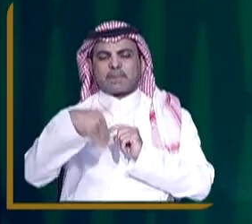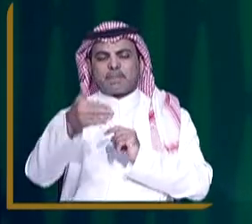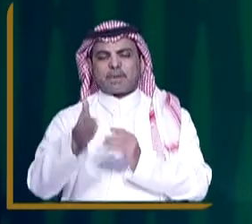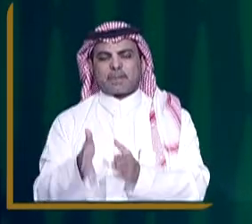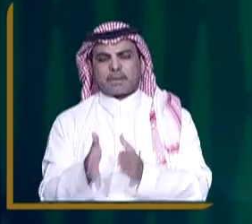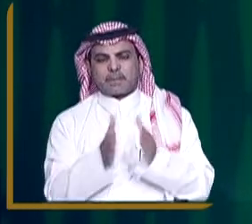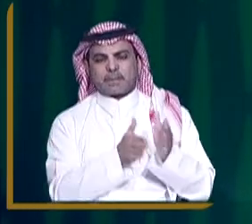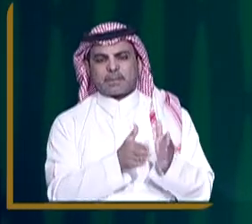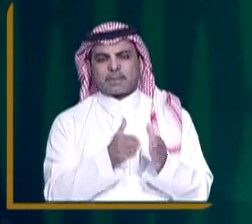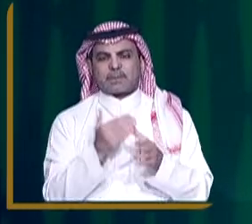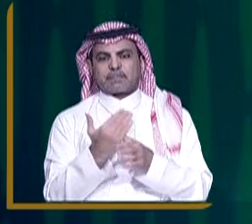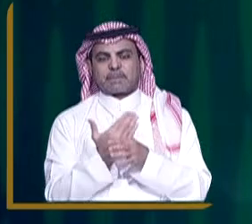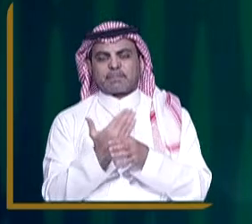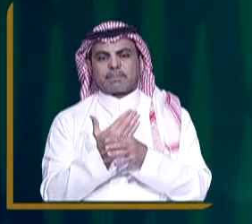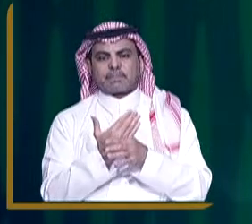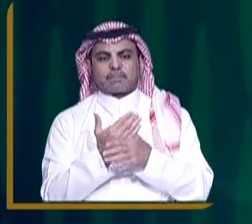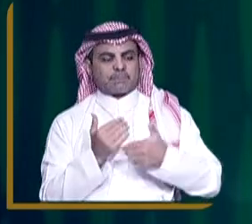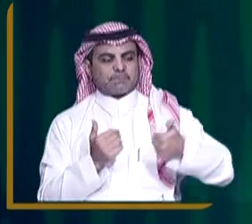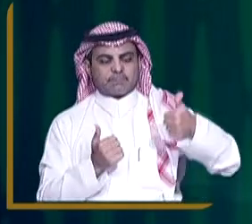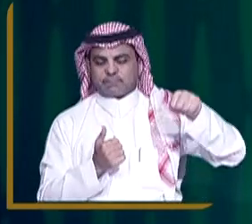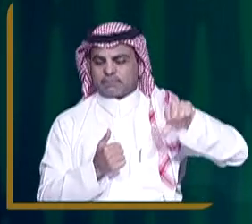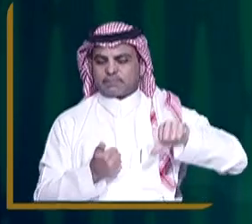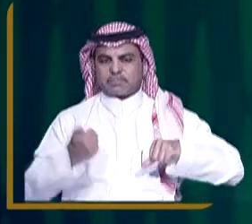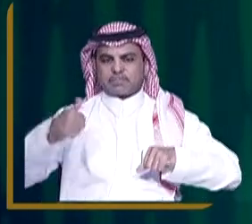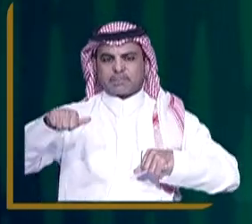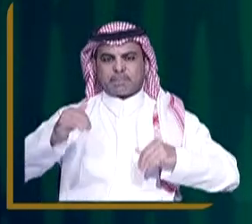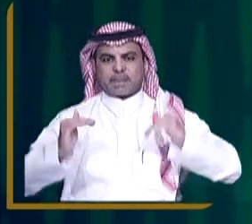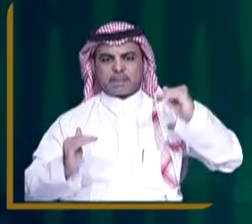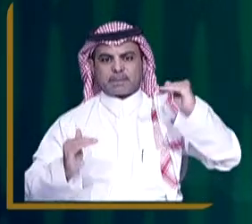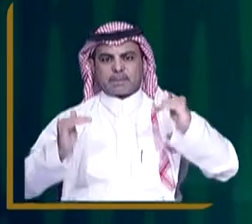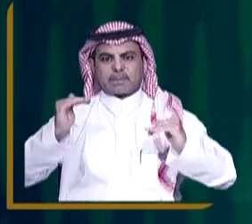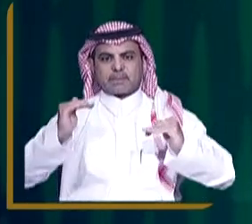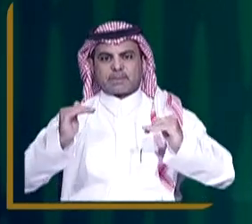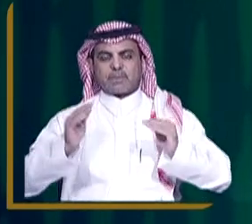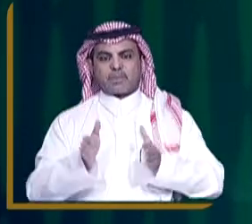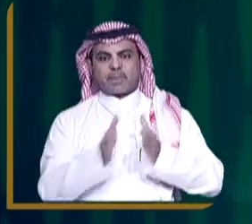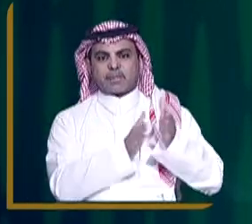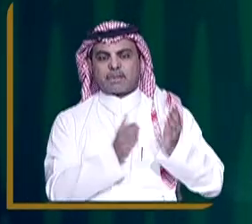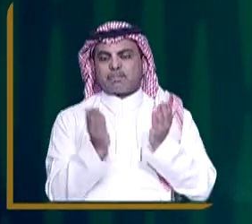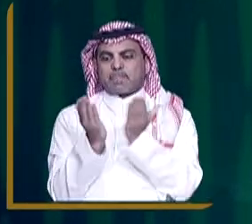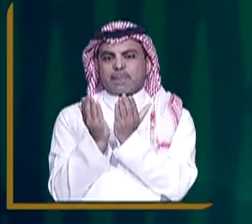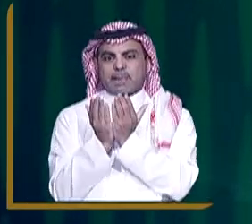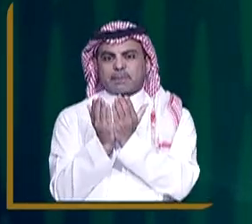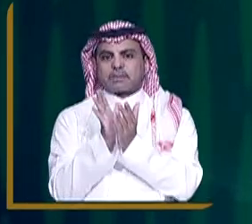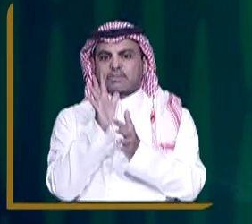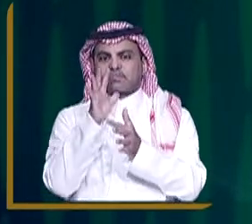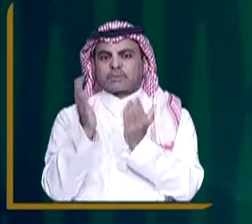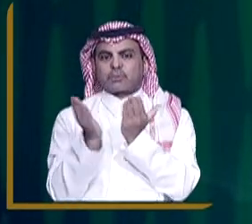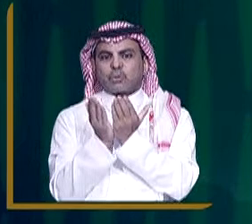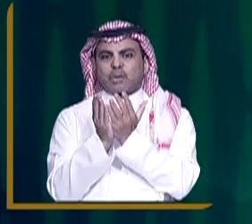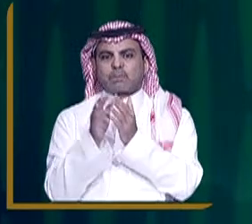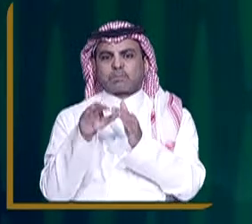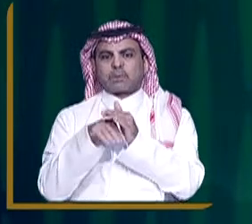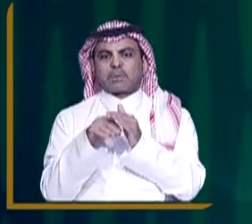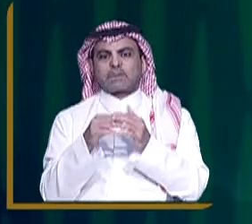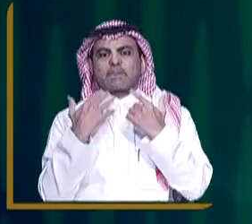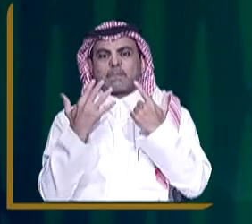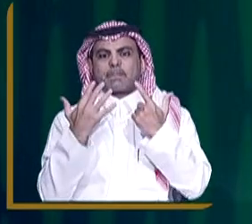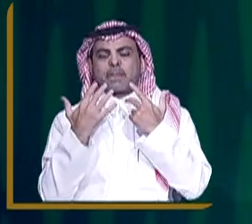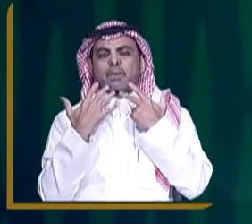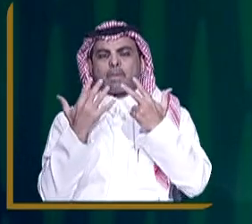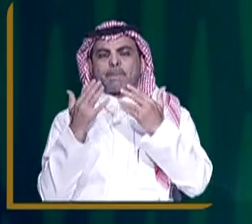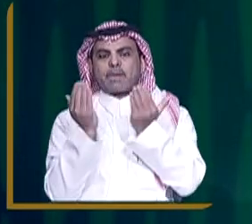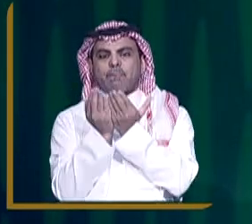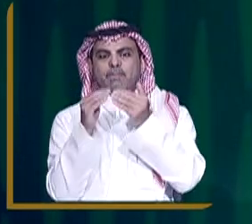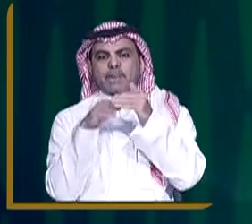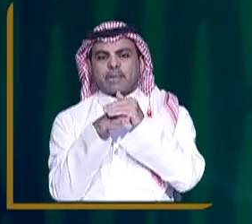وفي ظل عدم تكافؤ الفرص الموجودة مع وجود مباني مستأجرة ومع وجود كثافة طلابية صحيح. تصل من 700 إلى 800 طالب في